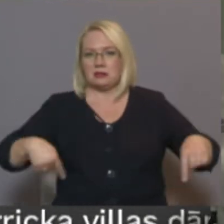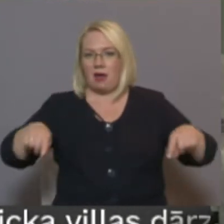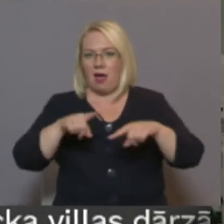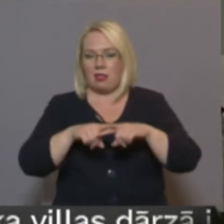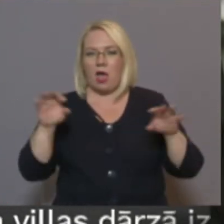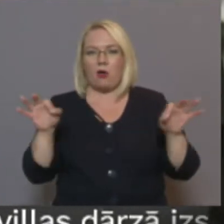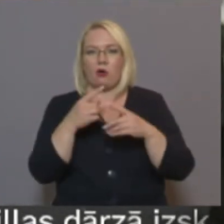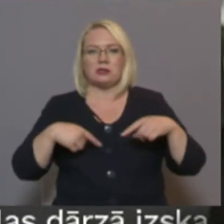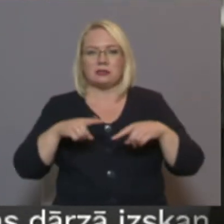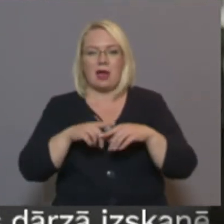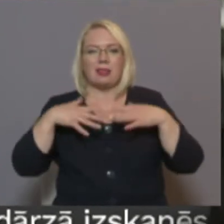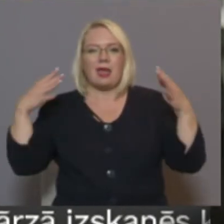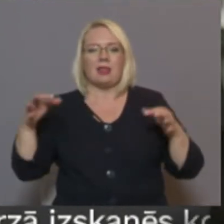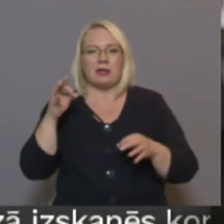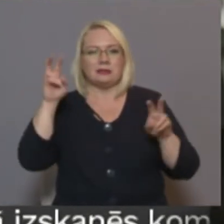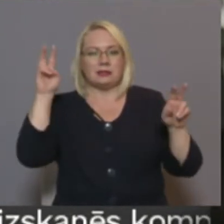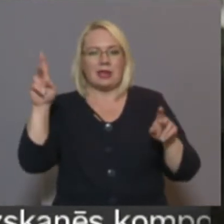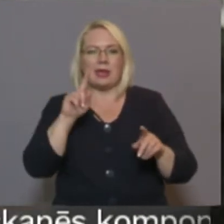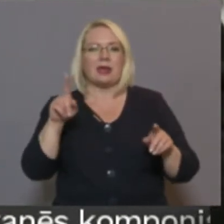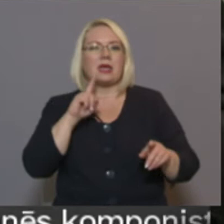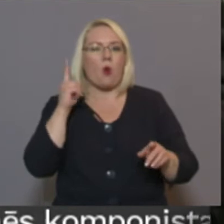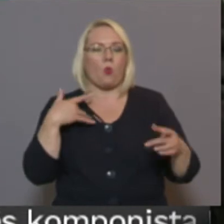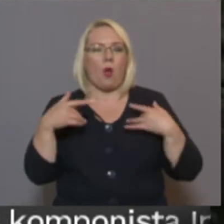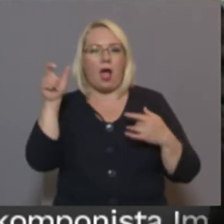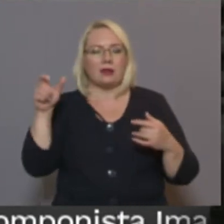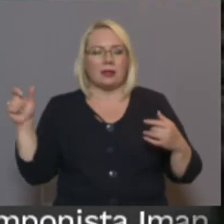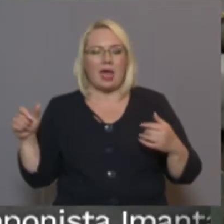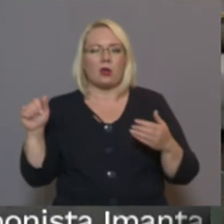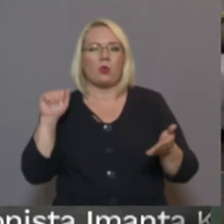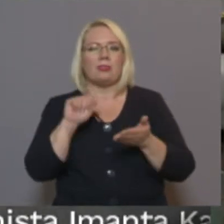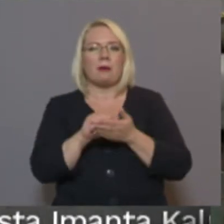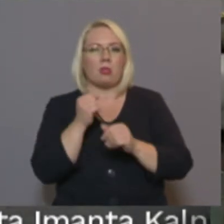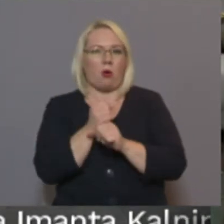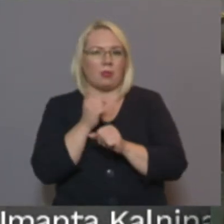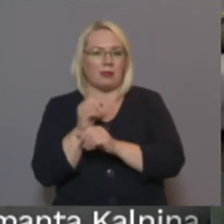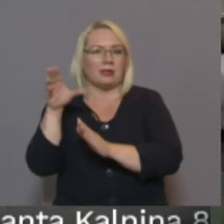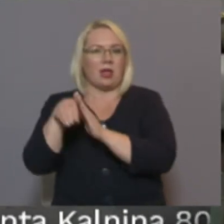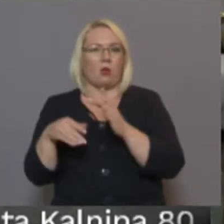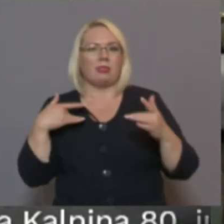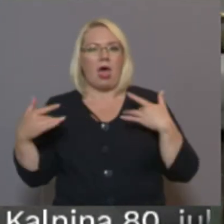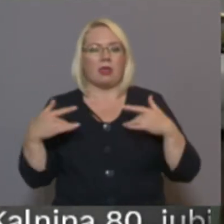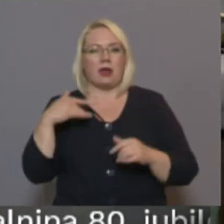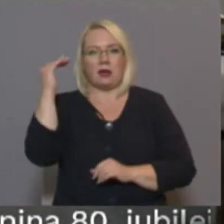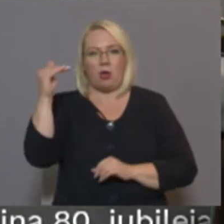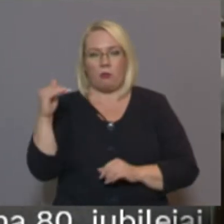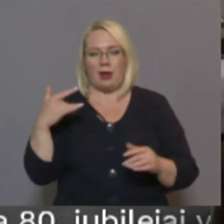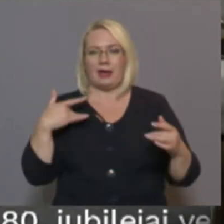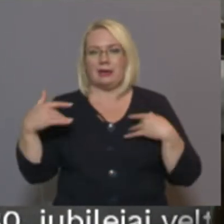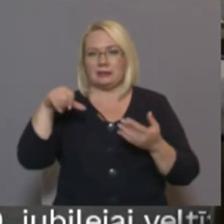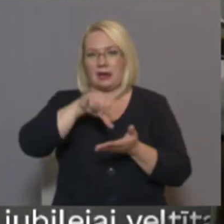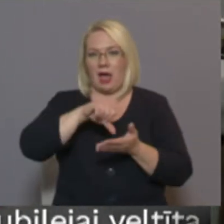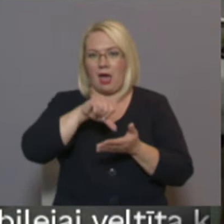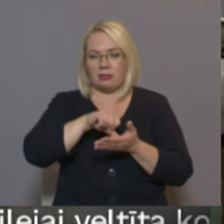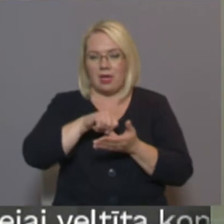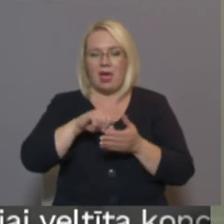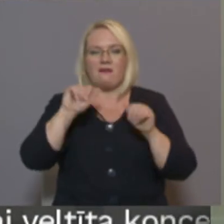Dzintars, ir jauno aktieru diplomdarbs, kas tagad iekļauts teātra repertuārā. Izrāde pēc Alekseja Arbūzova lūgas